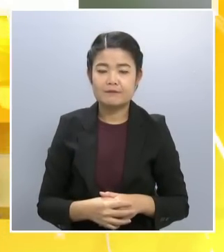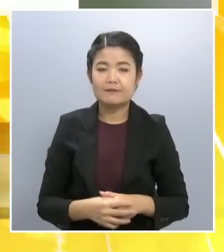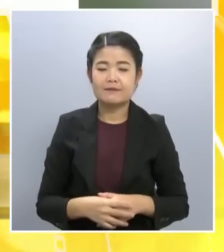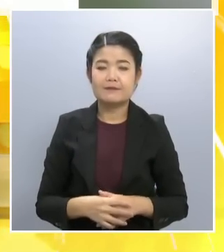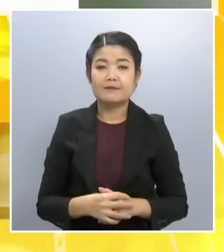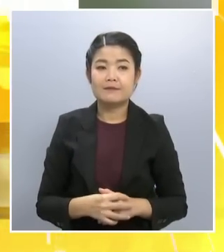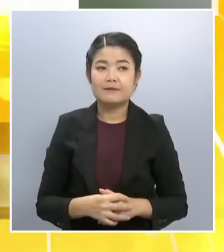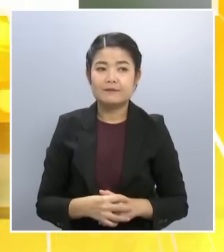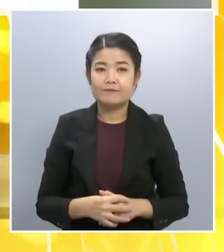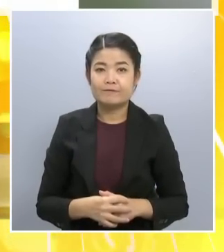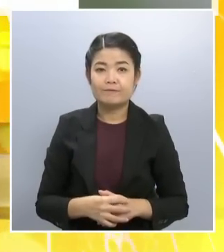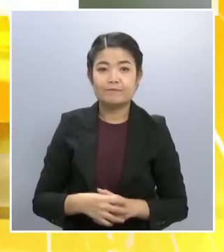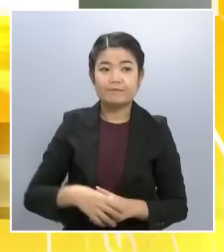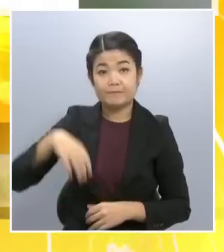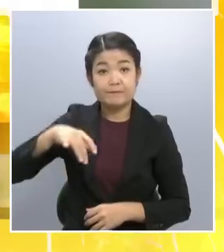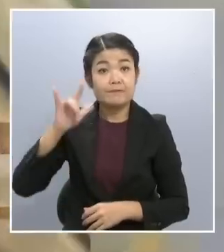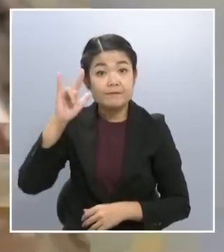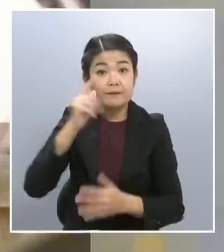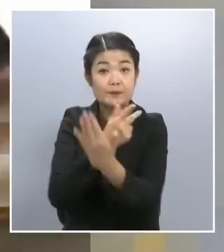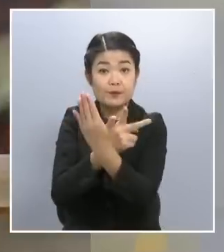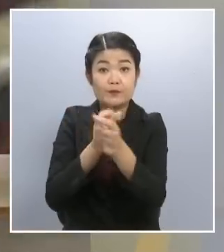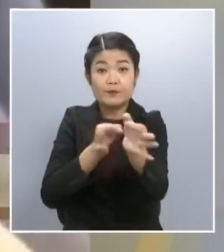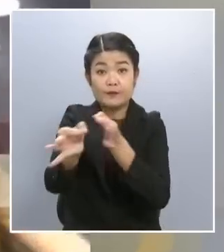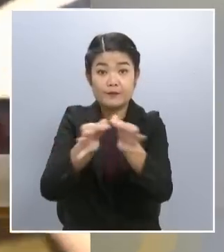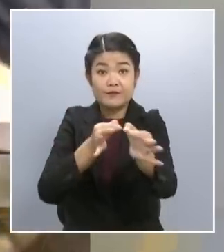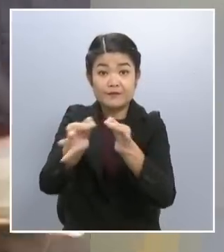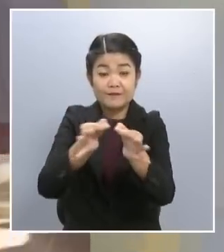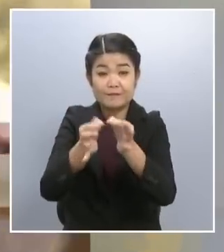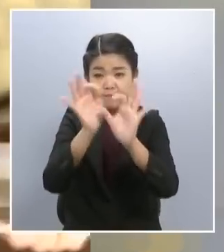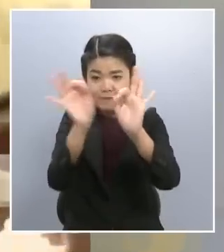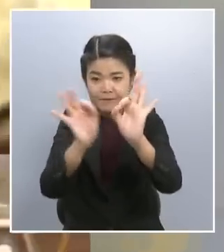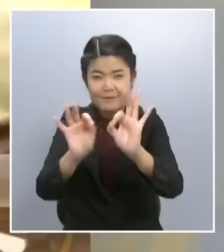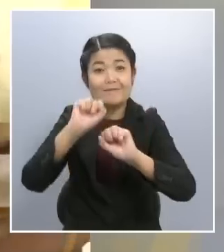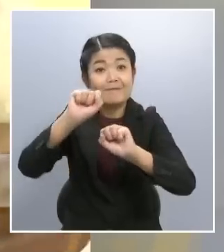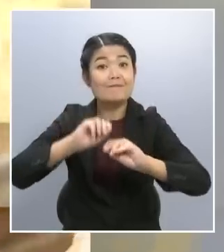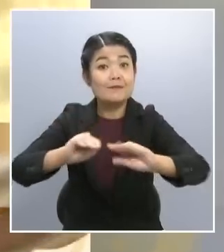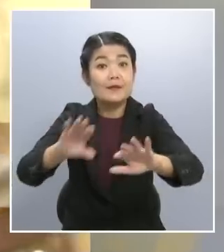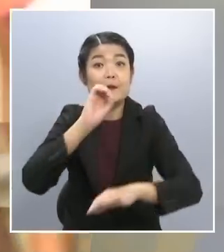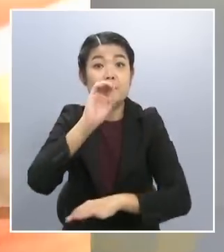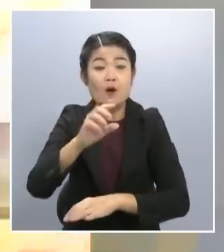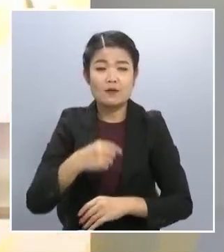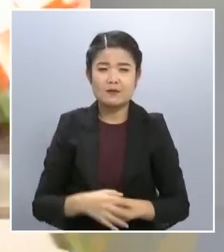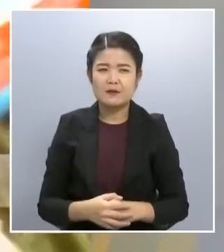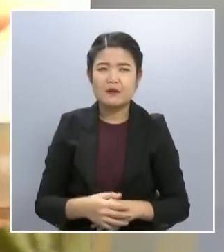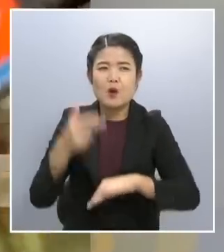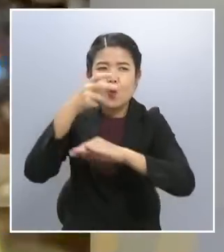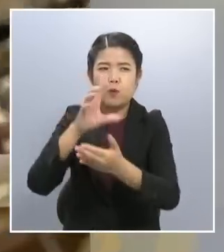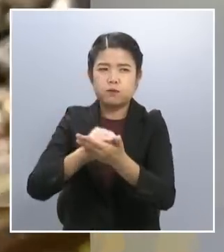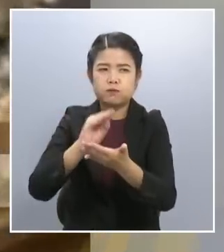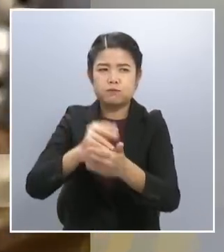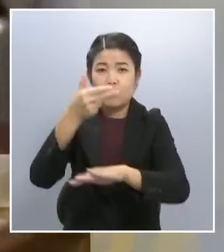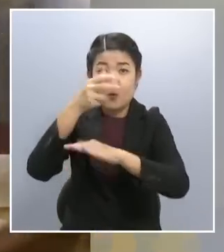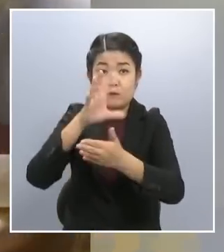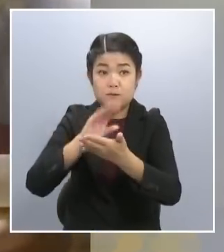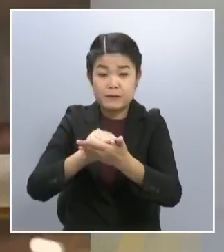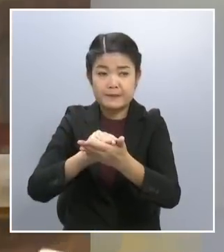ท่าอากาศยานภูเก็ตก็ชี้แจงเรื่องนี้โดยระบุนะครับกรณีที่มีการเผยแพร่คลิปวีดีโอที่ว่านี้แหละ